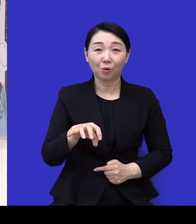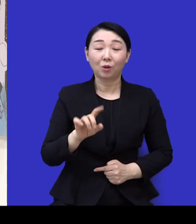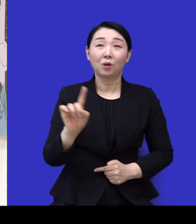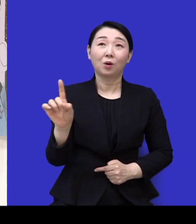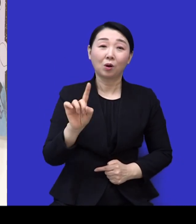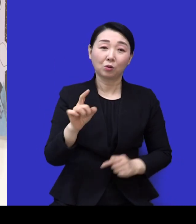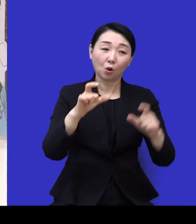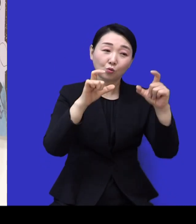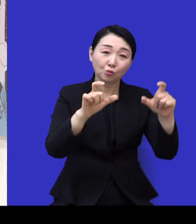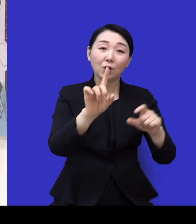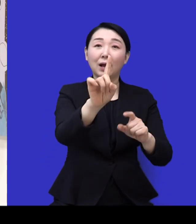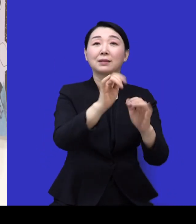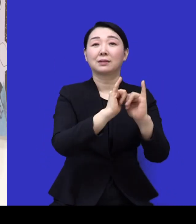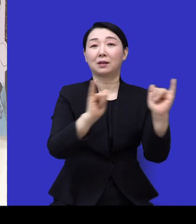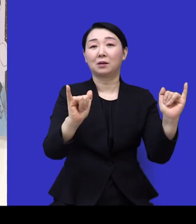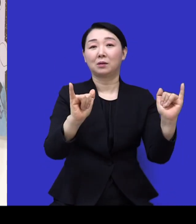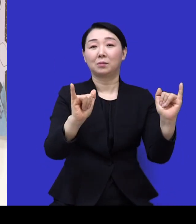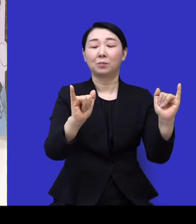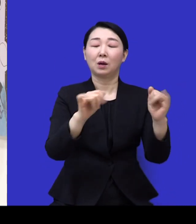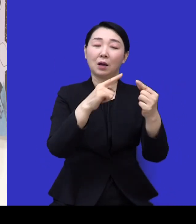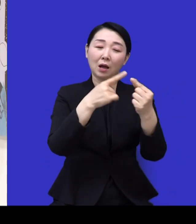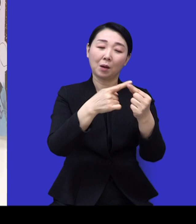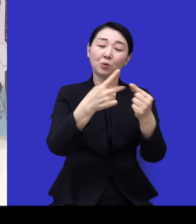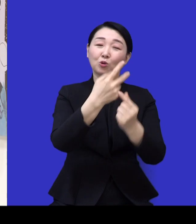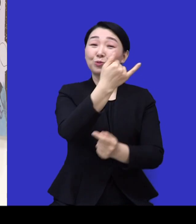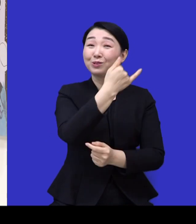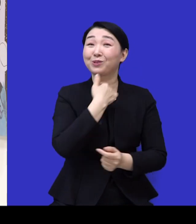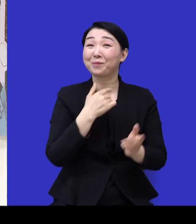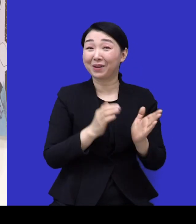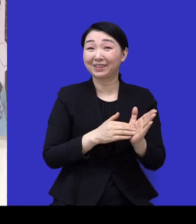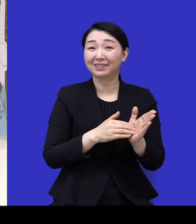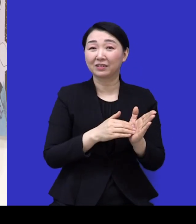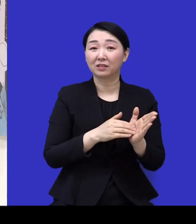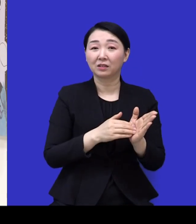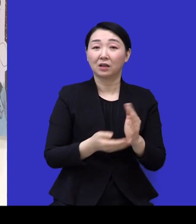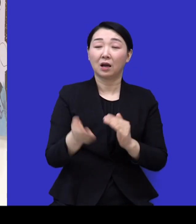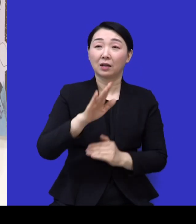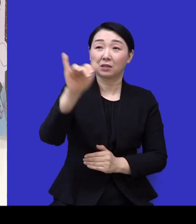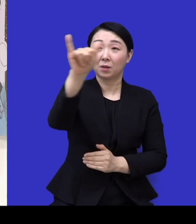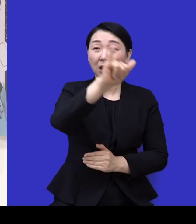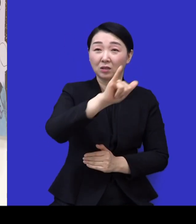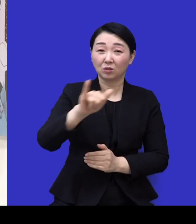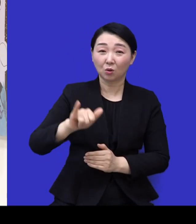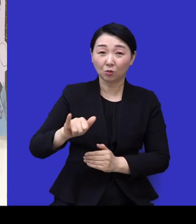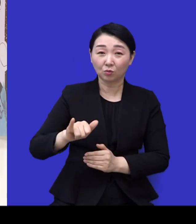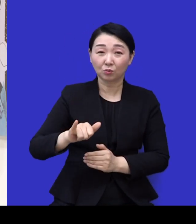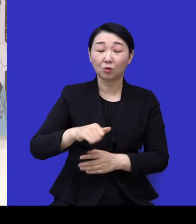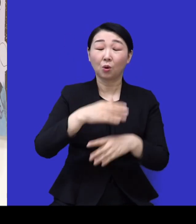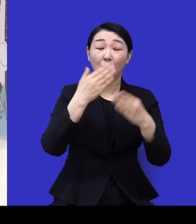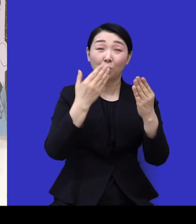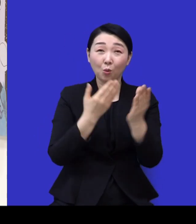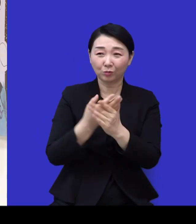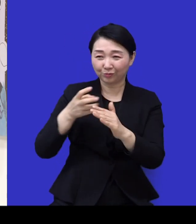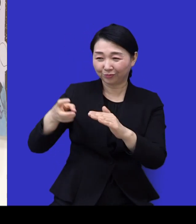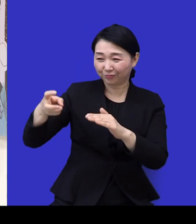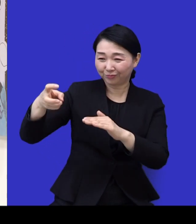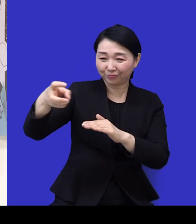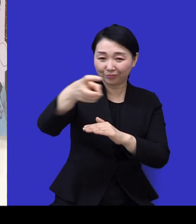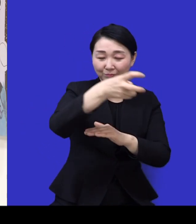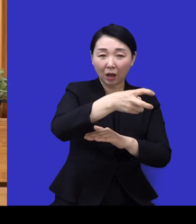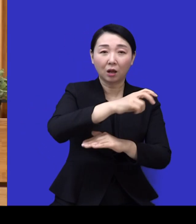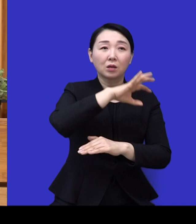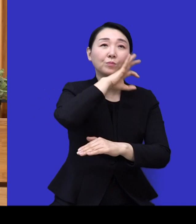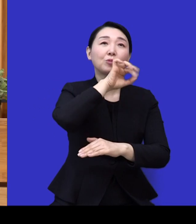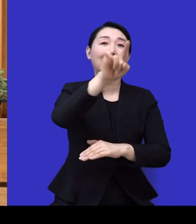모 구에서 한 분이 한 2번 정도 전화하셨다고 하는데 네. 전국 그 해남까지 다 돌았는데 한 건의